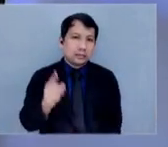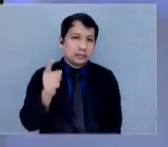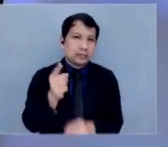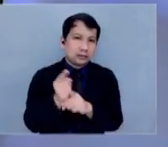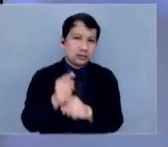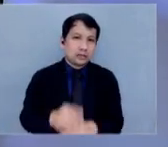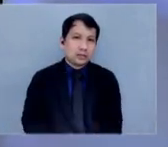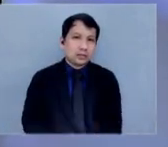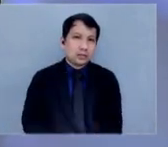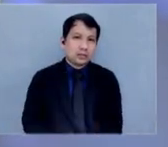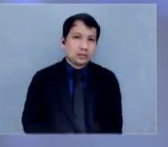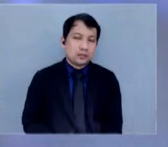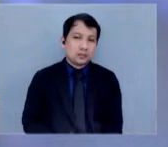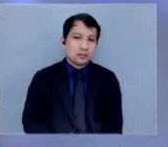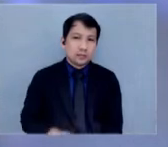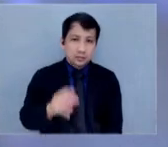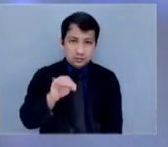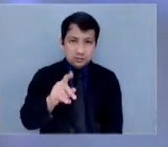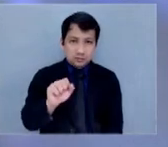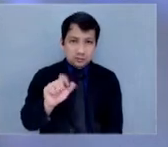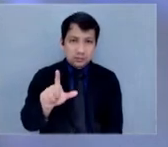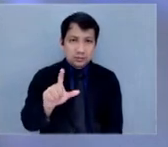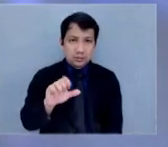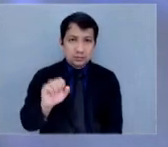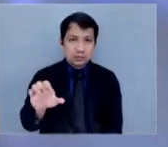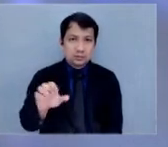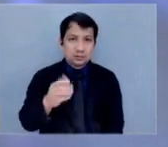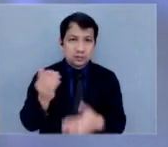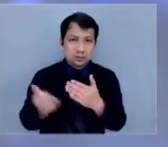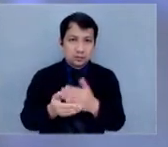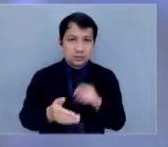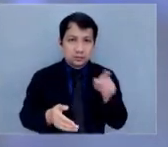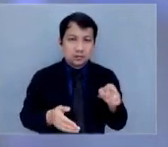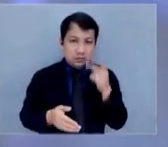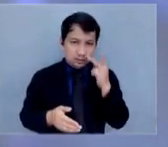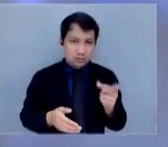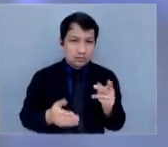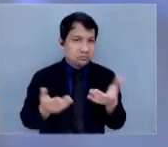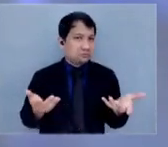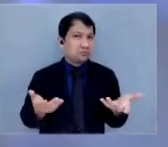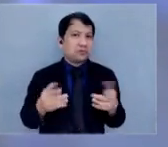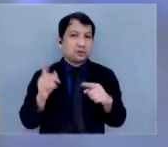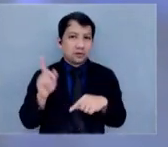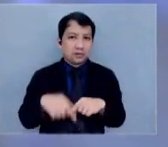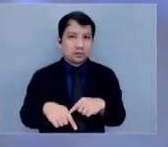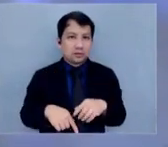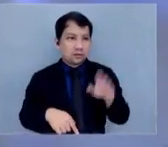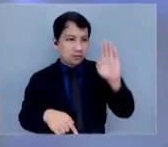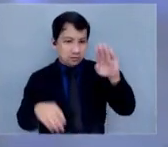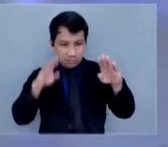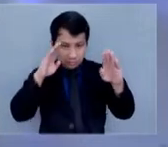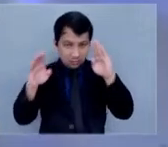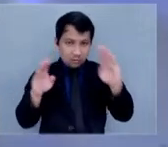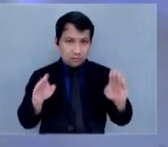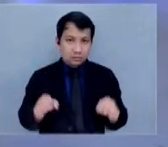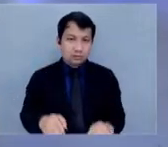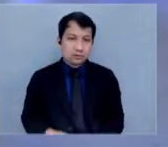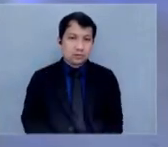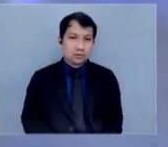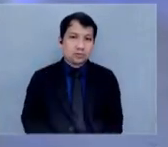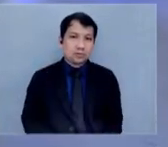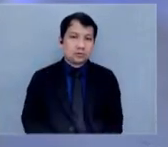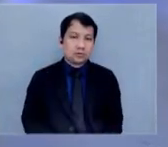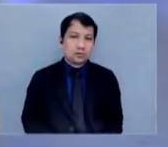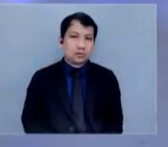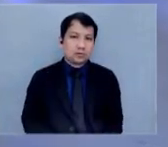Criminal case, ang isa sa pangkaso. Dapat lang. Kasi dating kanina, parang wala eh, no? Parang, hi guys, meron pa sila meron, no? Diba? Nag-ausap-usap